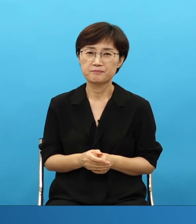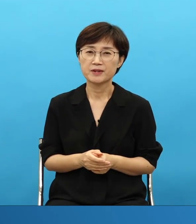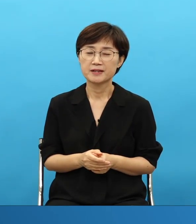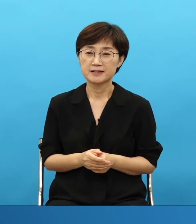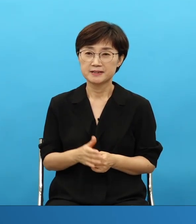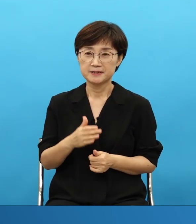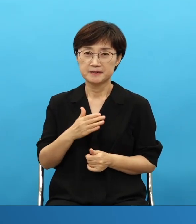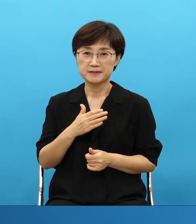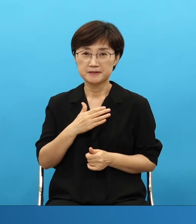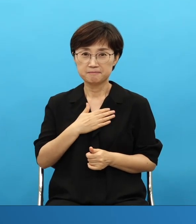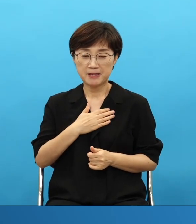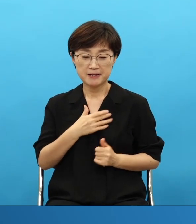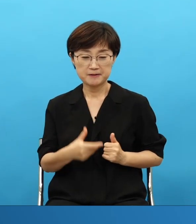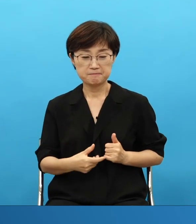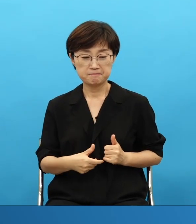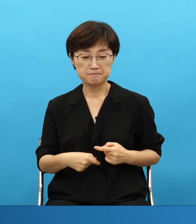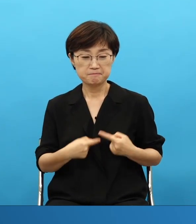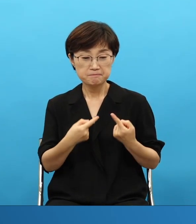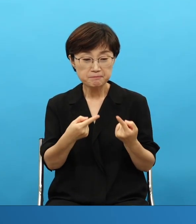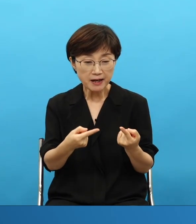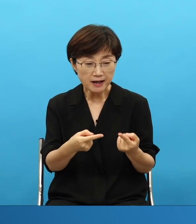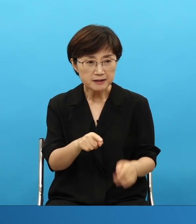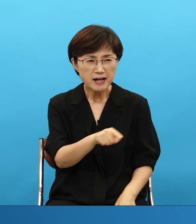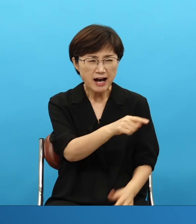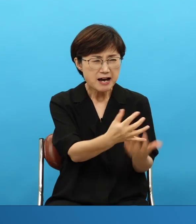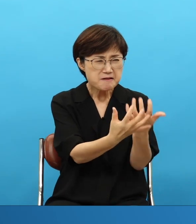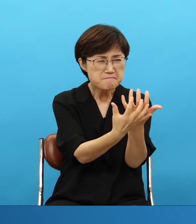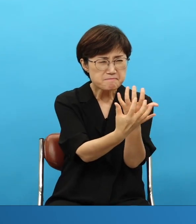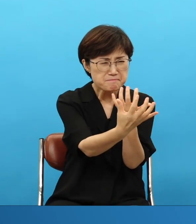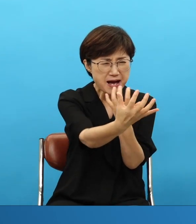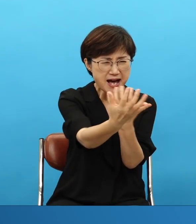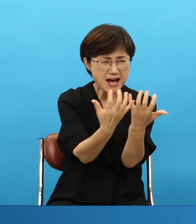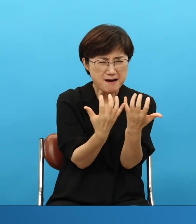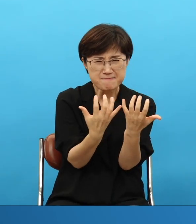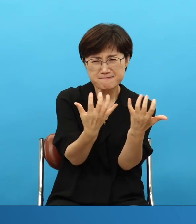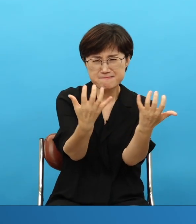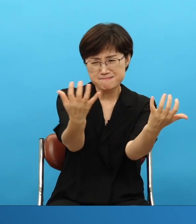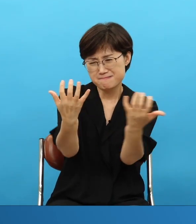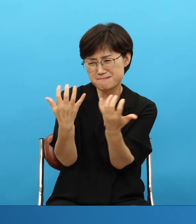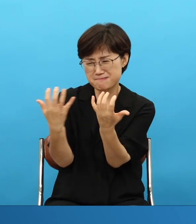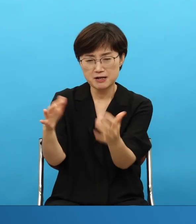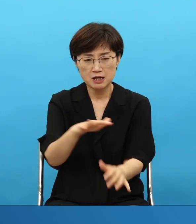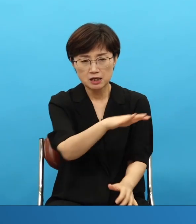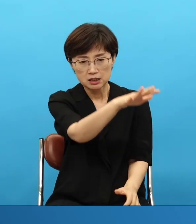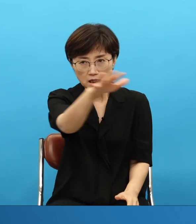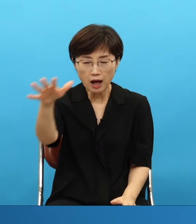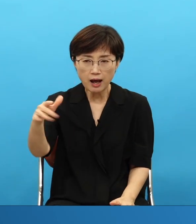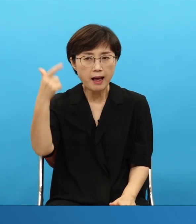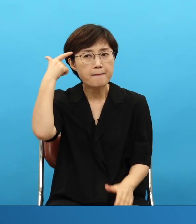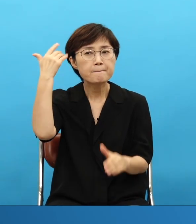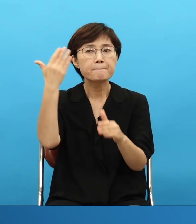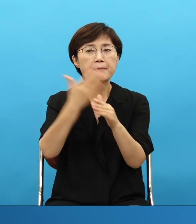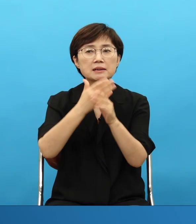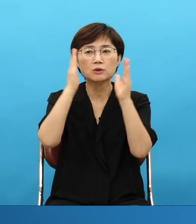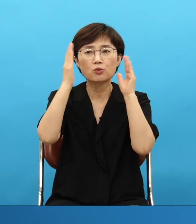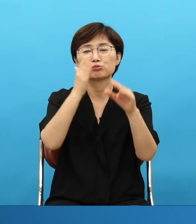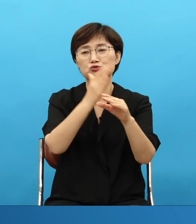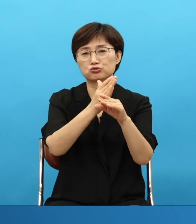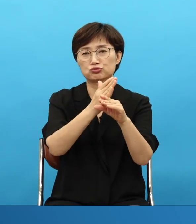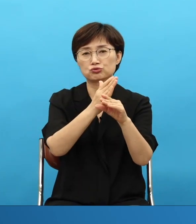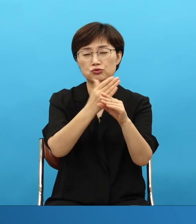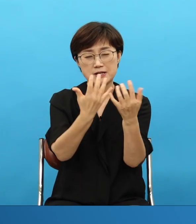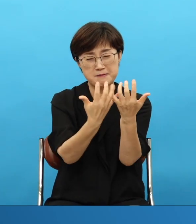모인 사람들은 싹 다 박사 공부하는 분들이에요. All the people that gathered there are ones who are studying for their PhDs. 그래서